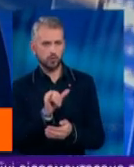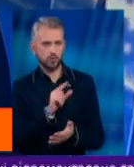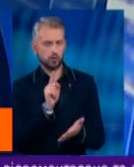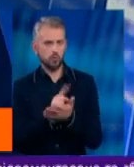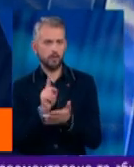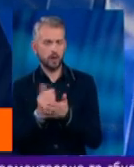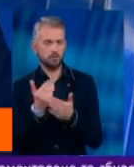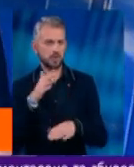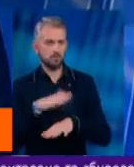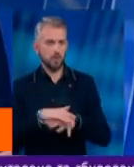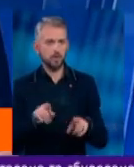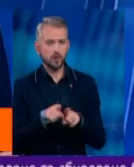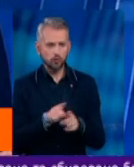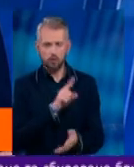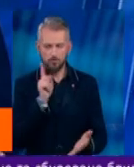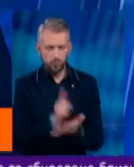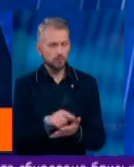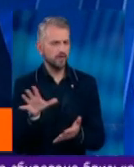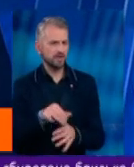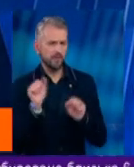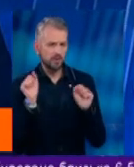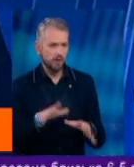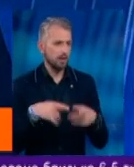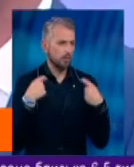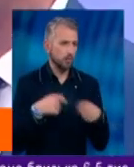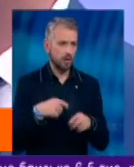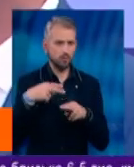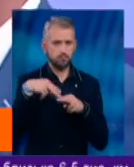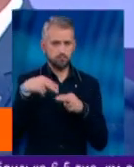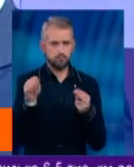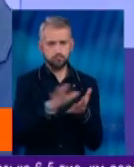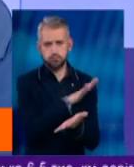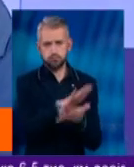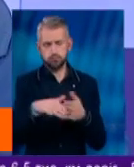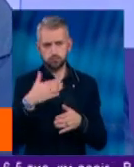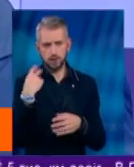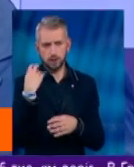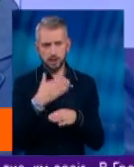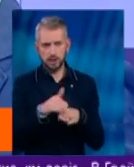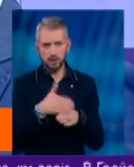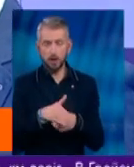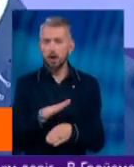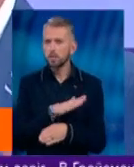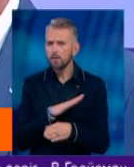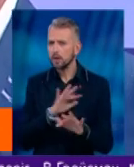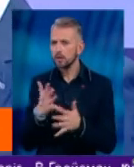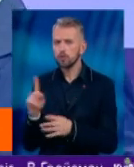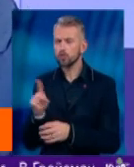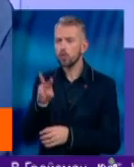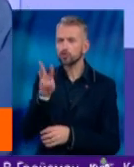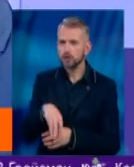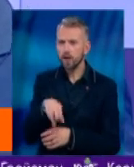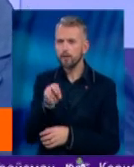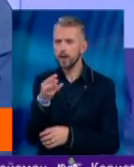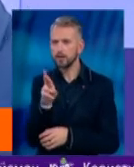перед банком. Все одно мусите все віддати, продати і погасити кредит. Так, що цікаво, інколи відбувається, що штрафи і